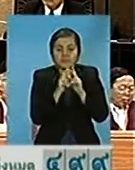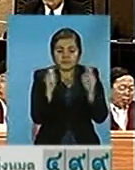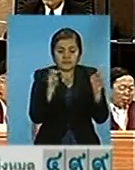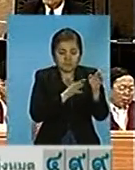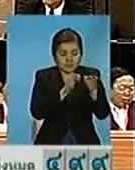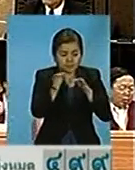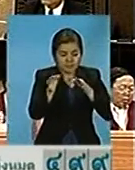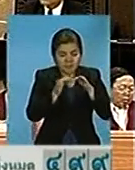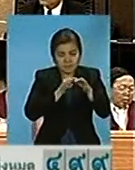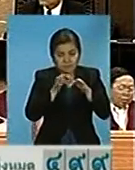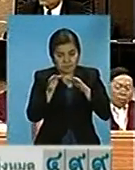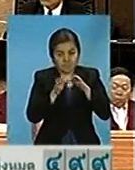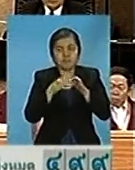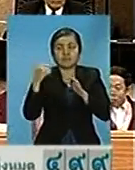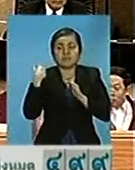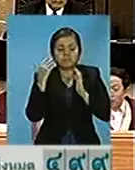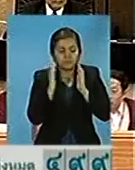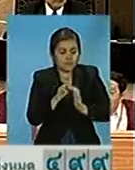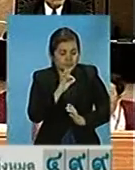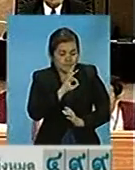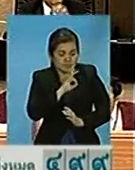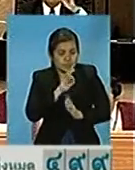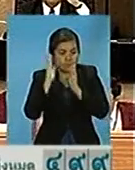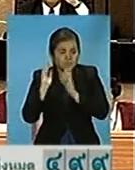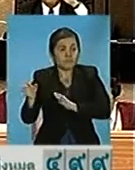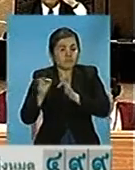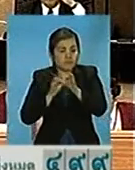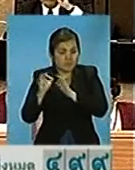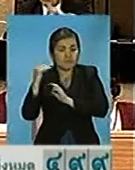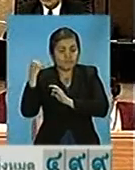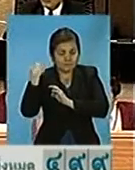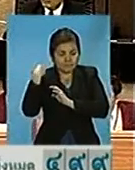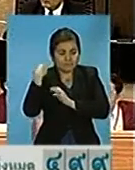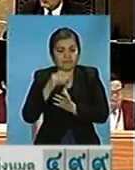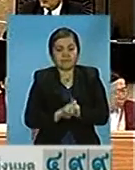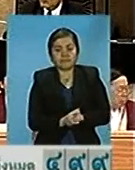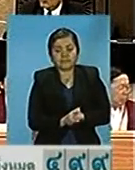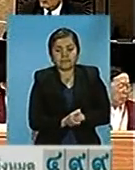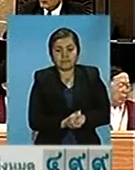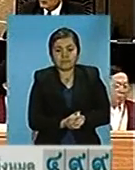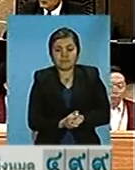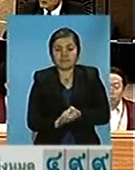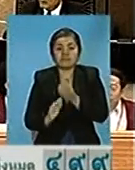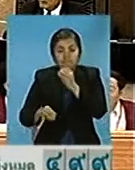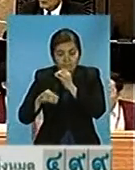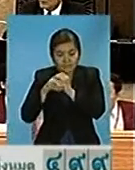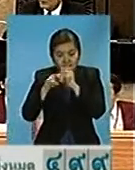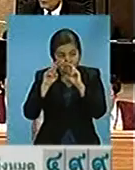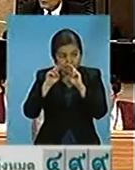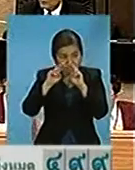ห็นมีท่านสมาชิกขอแปรยตินะครับจะเพิ่มในวงเล็บ